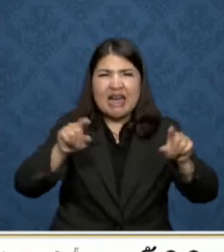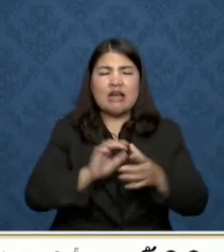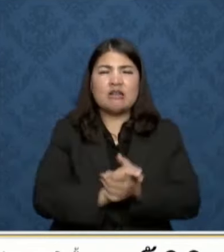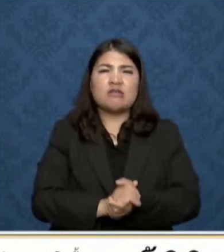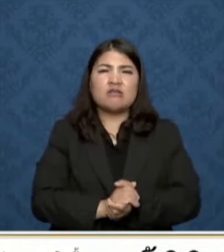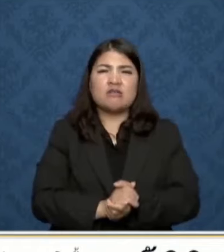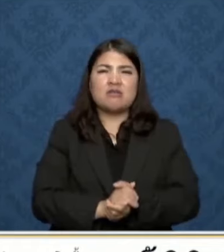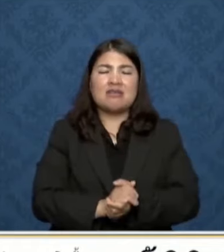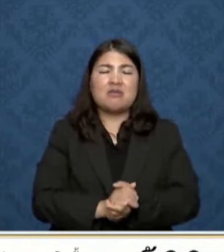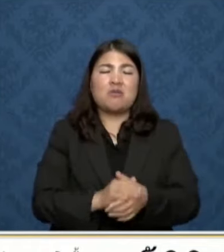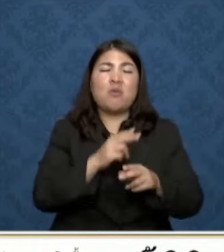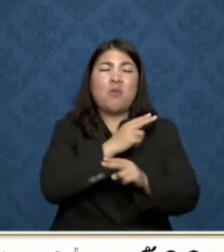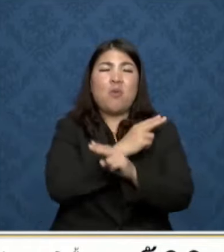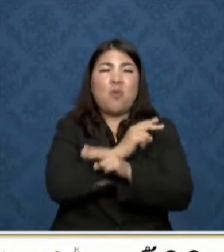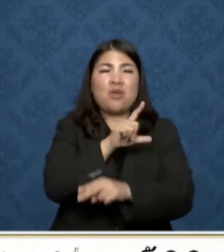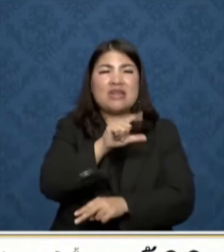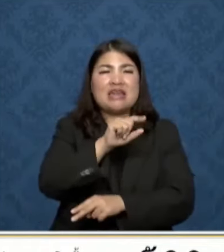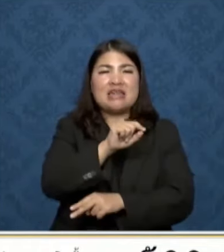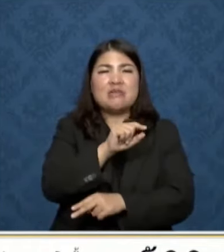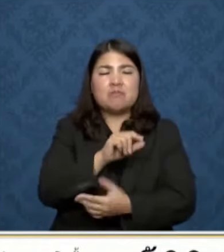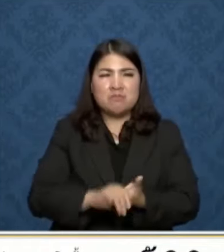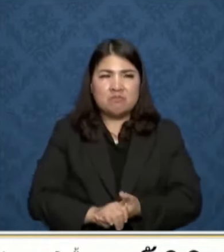20 เท่าสล Computer